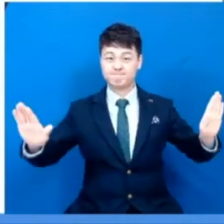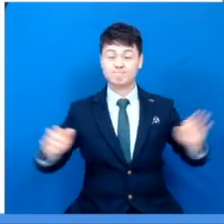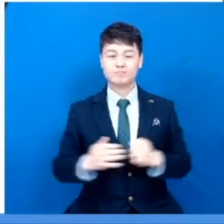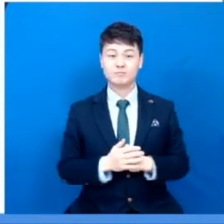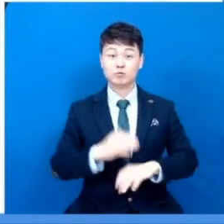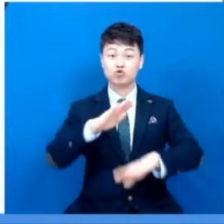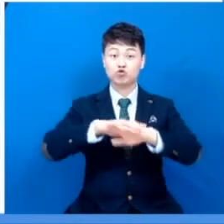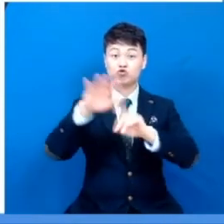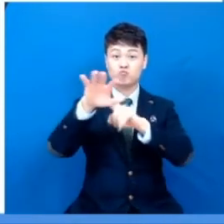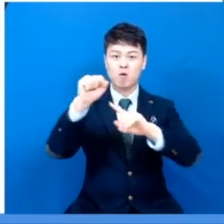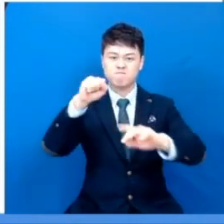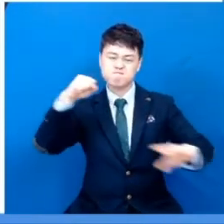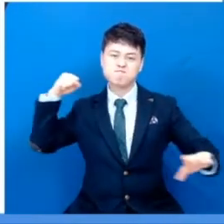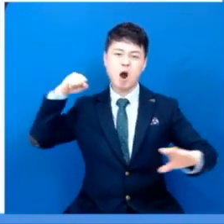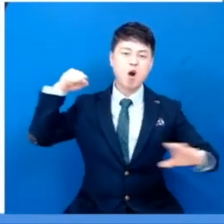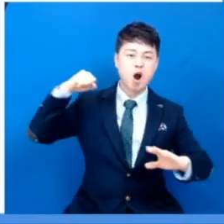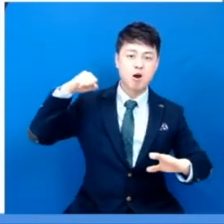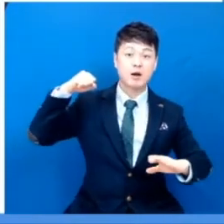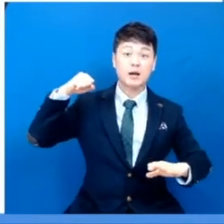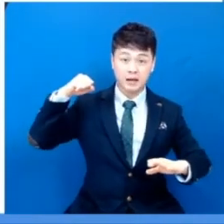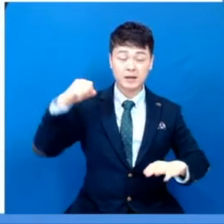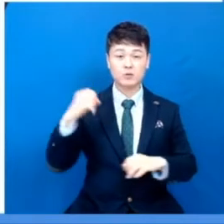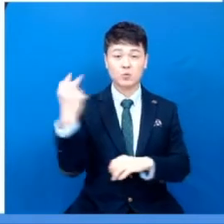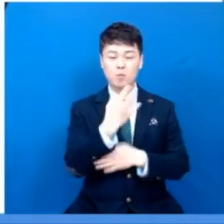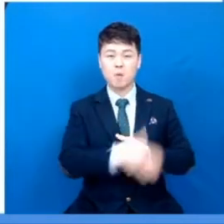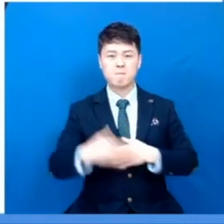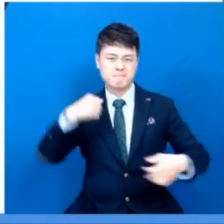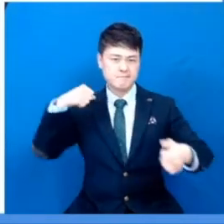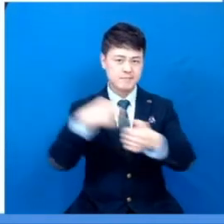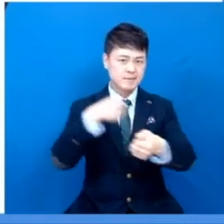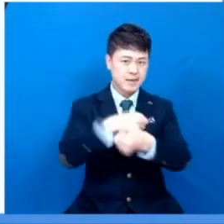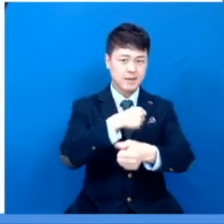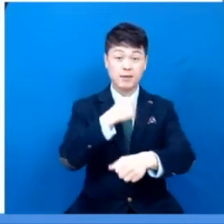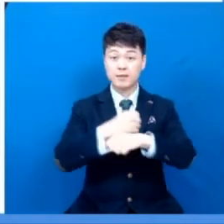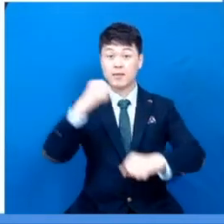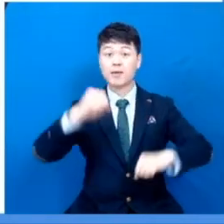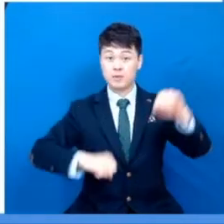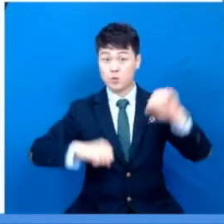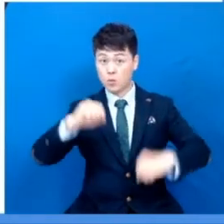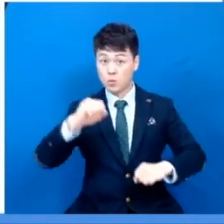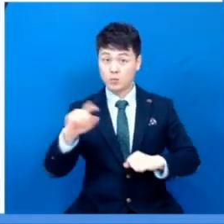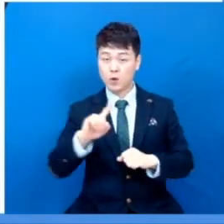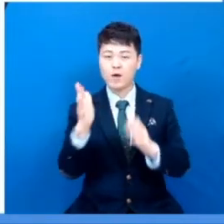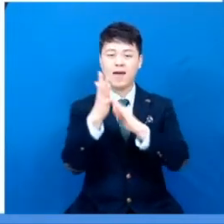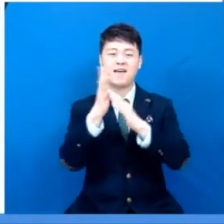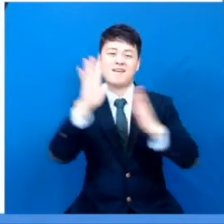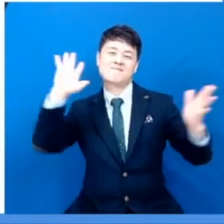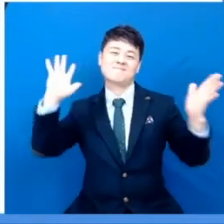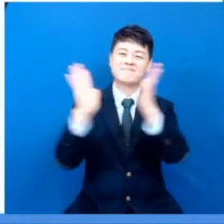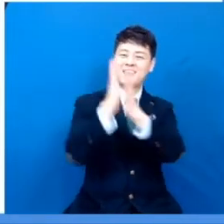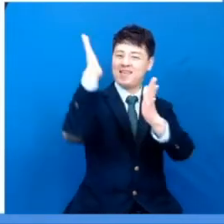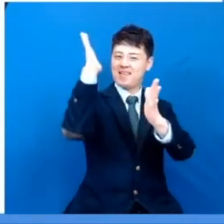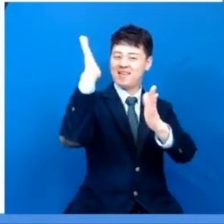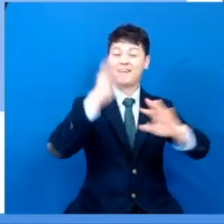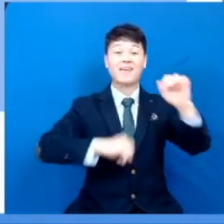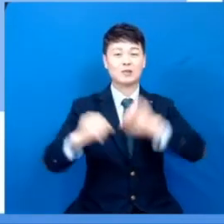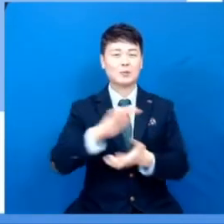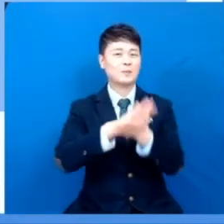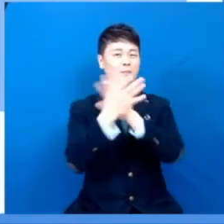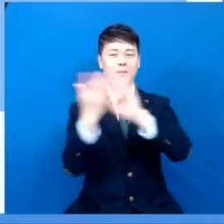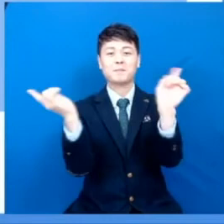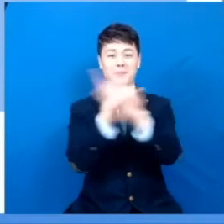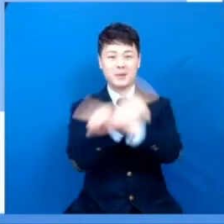주먹으로 위협하기 와 타인의 신체 때리기 등의 행동은 하이파이브 로 전환하도록 지원하였습니다